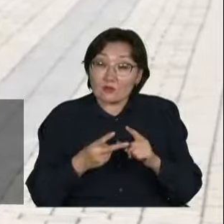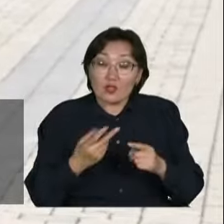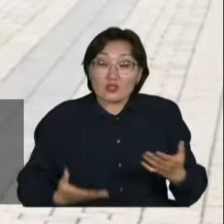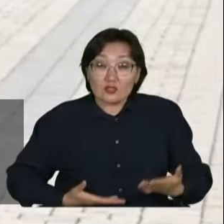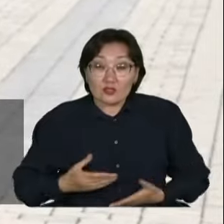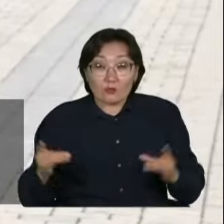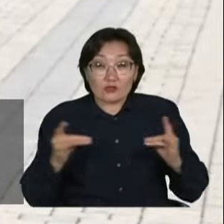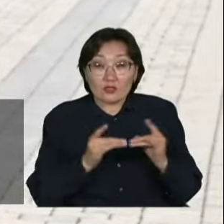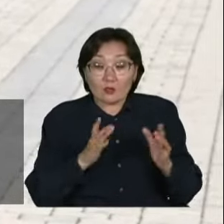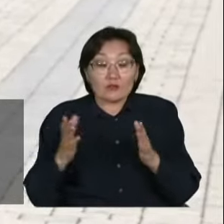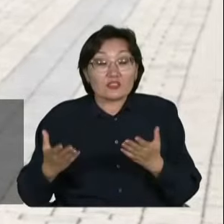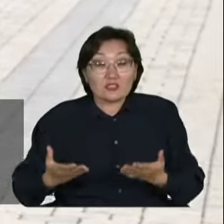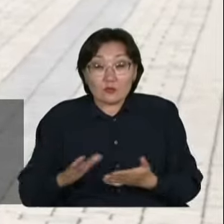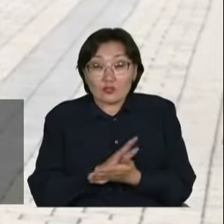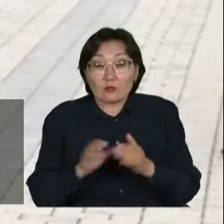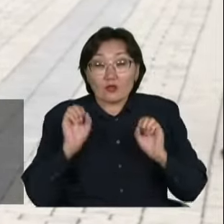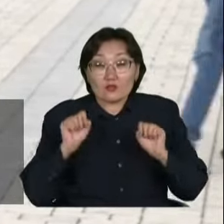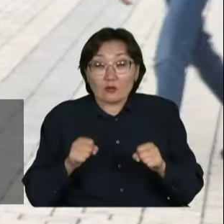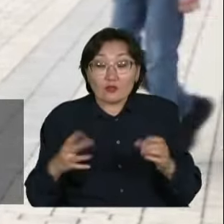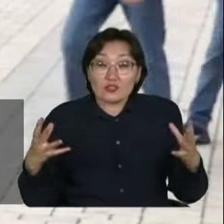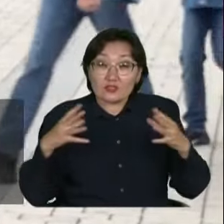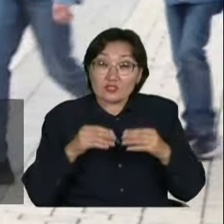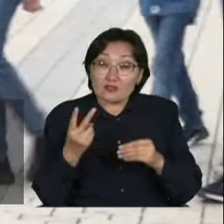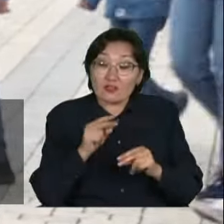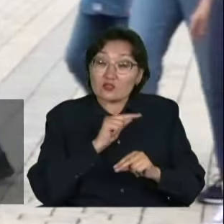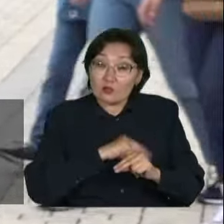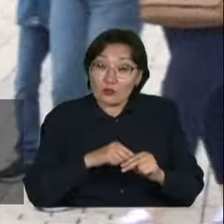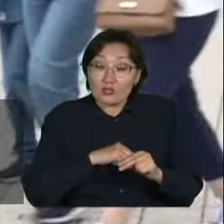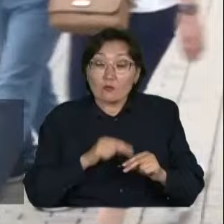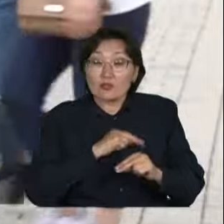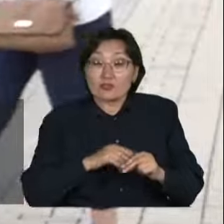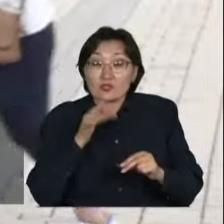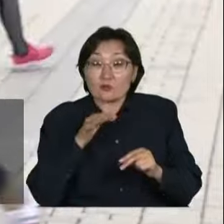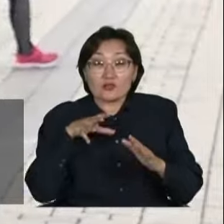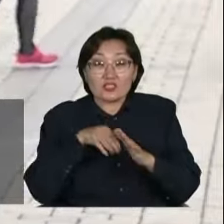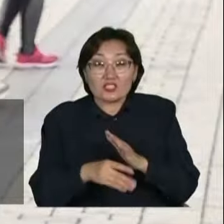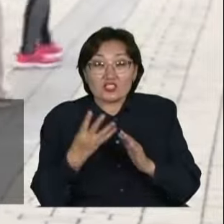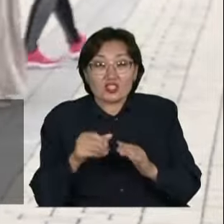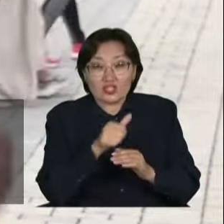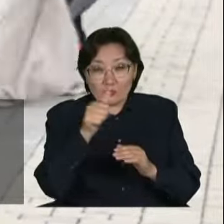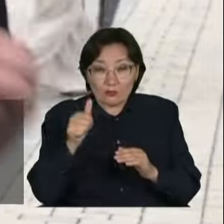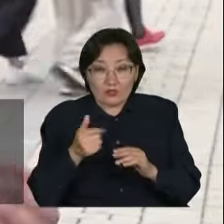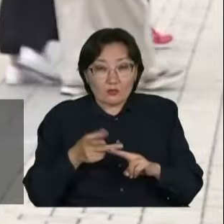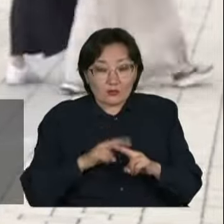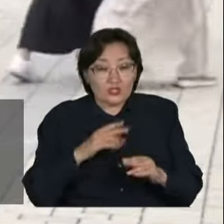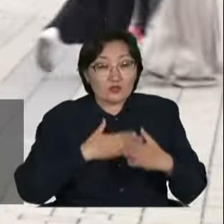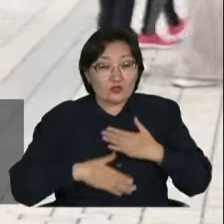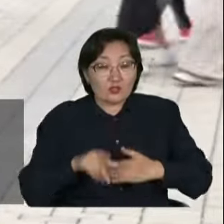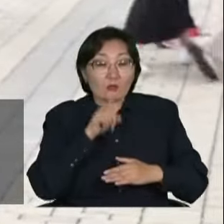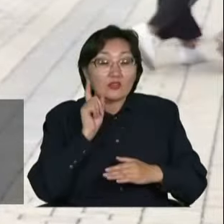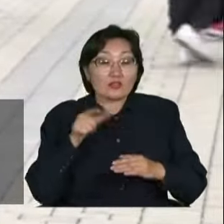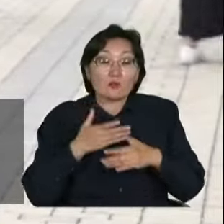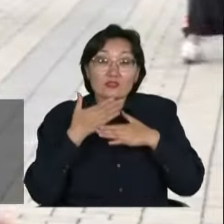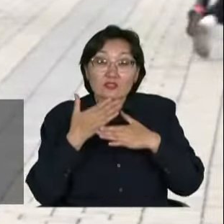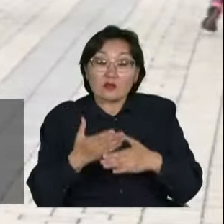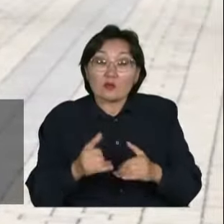проживание в общежитиях бесплатное, и мы можем совмещать две работы, так как рабочее время составляет 4 часа. Помимо этого, я рад, что молодежь